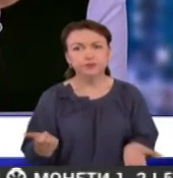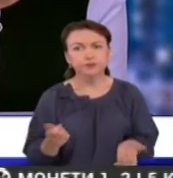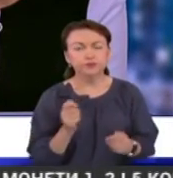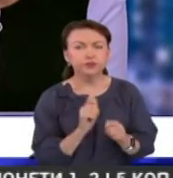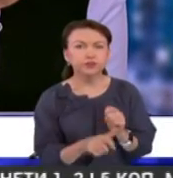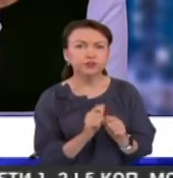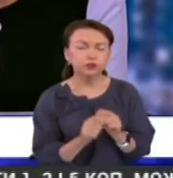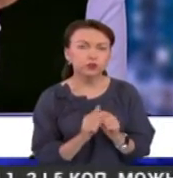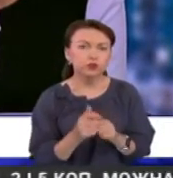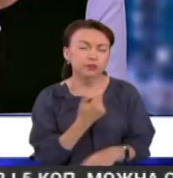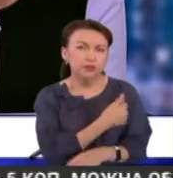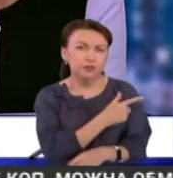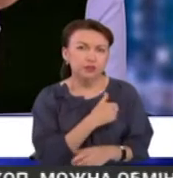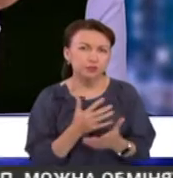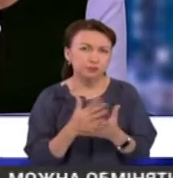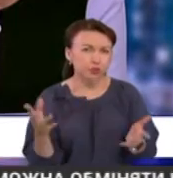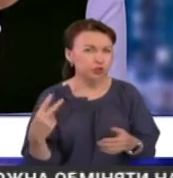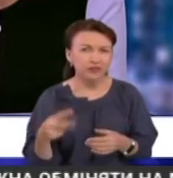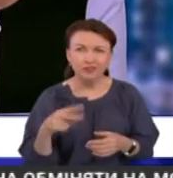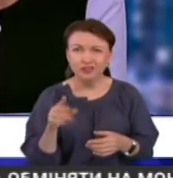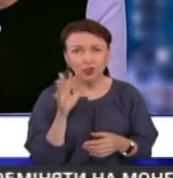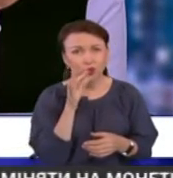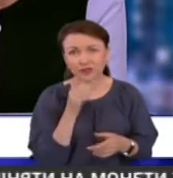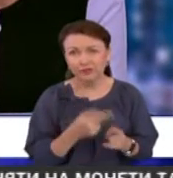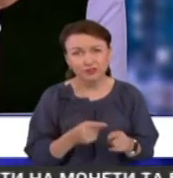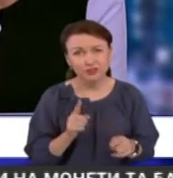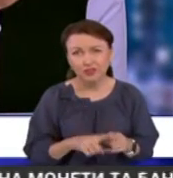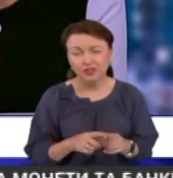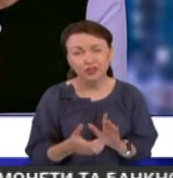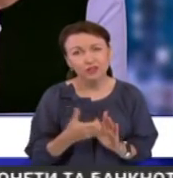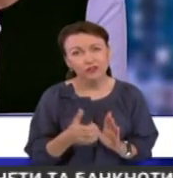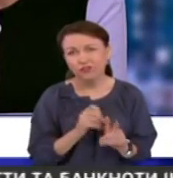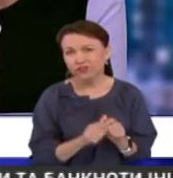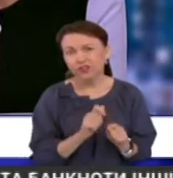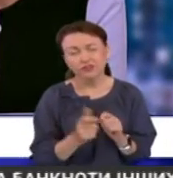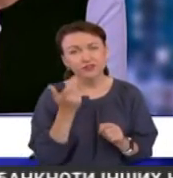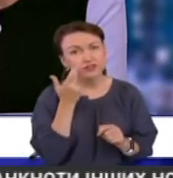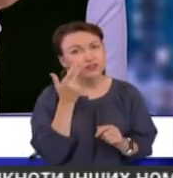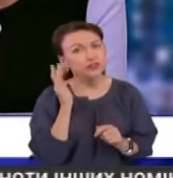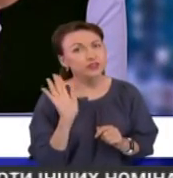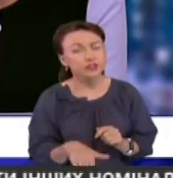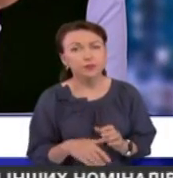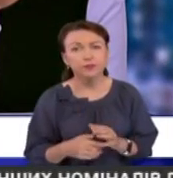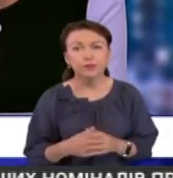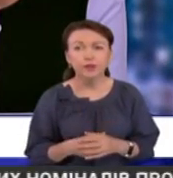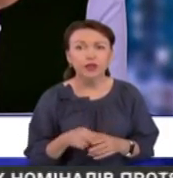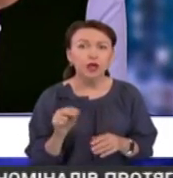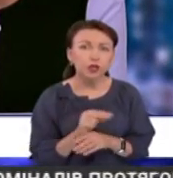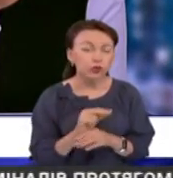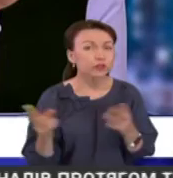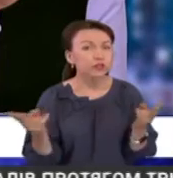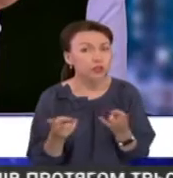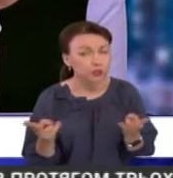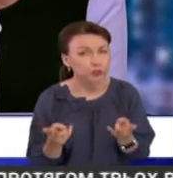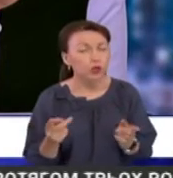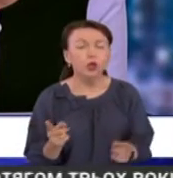по залишковому принципу більше 20 років, і це об'єктивно, вона об'єктивно недофінансована. Лікуватися все одно треба, тому в нас